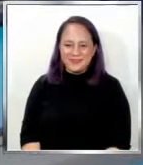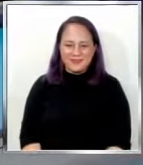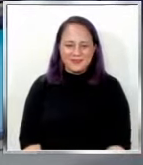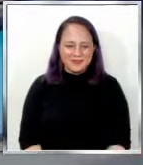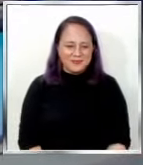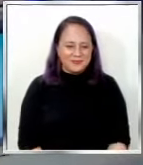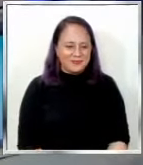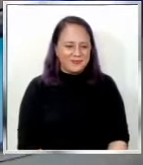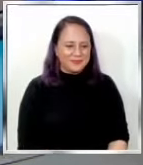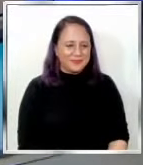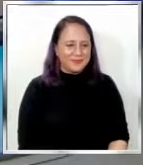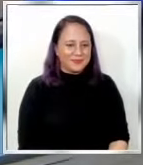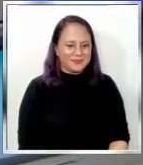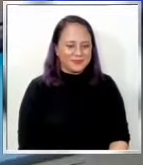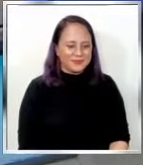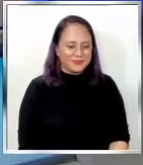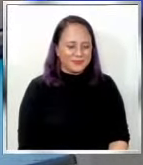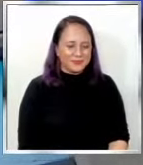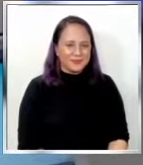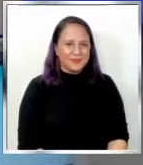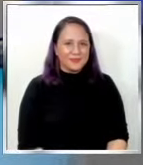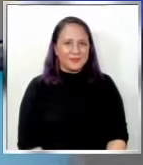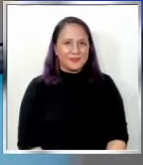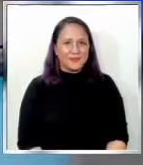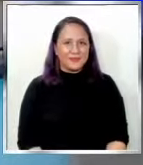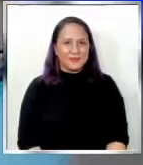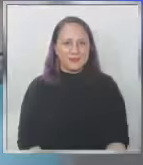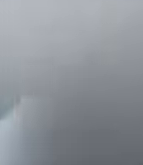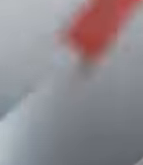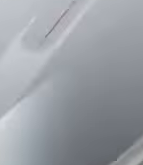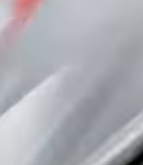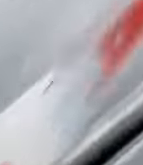Non-stop ang pagtutok dito sa 24 Oras Media.